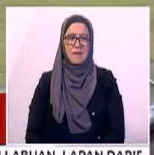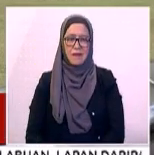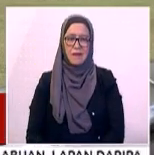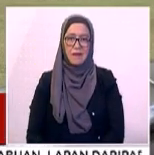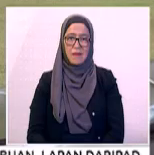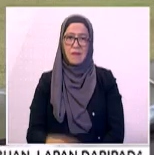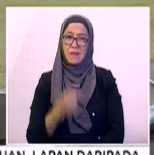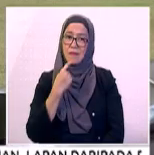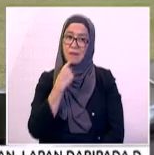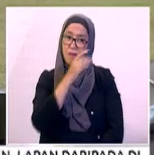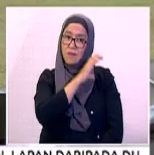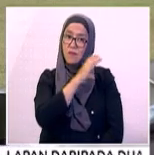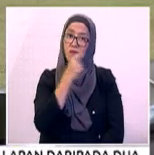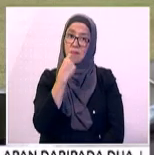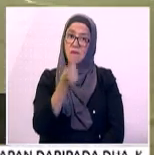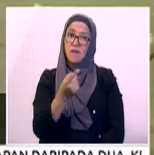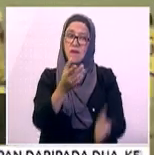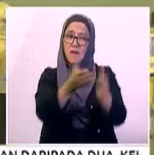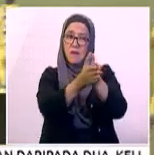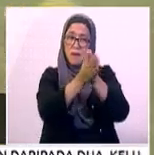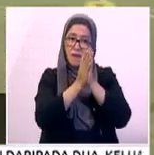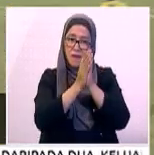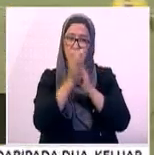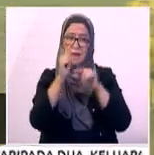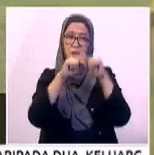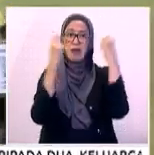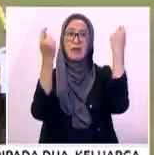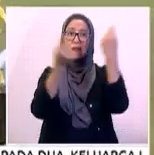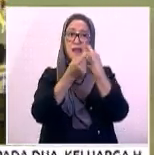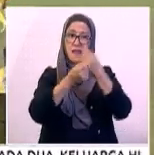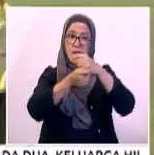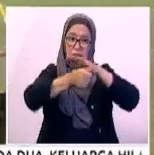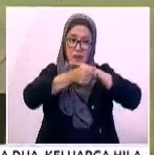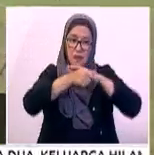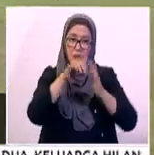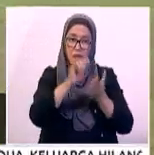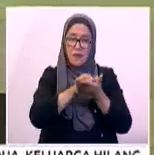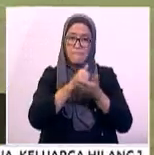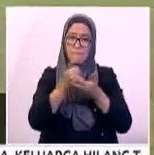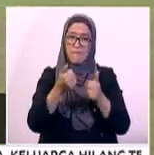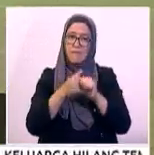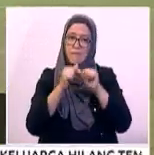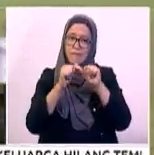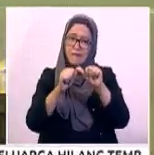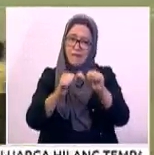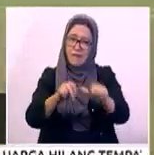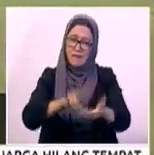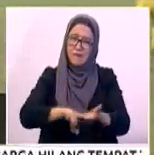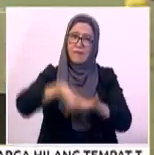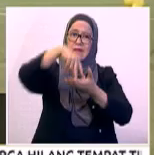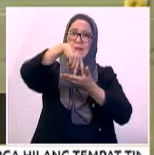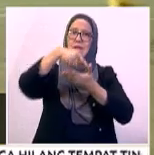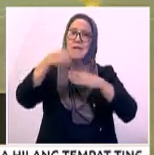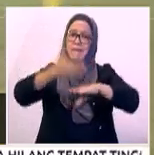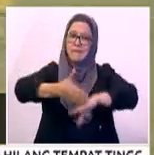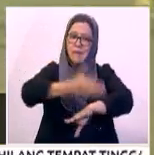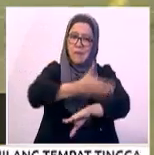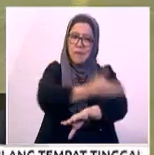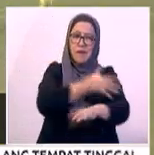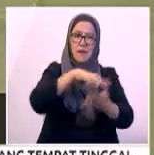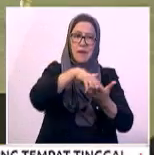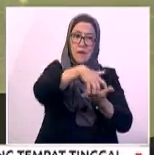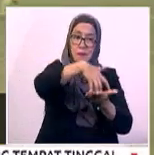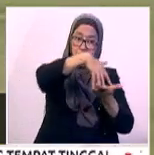Nafuzi sebaliknya menuntut agar pemain skuad Penyu terus bangkit dan memperbaiki pelbagai kelemahan yang ada sebagai persediaan